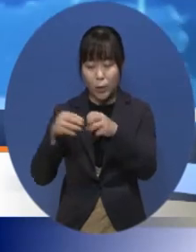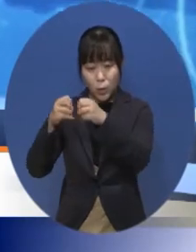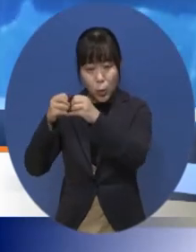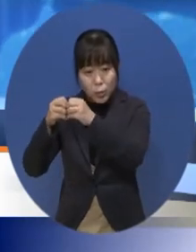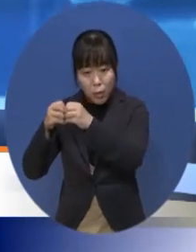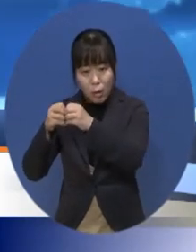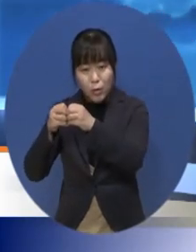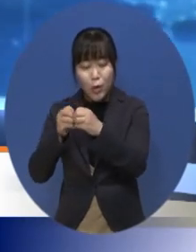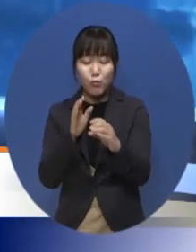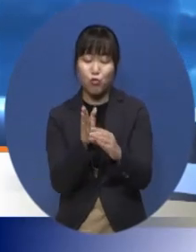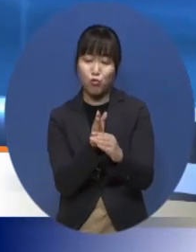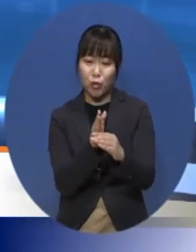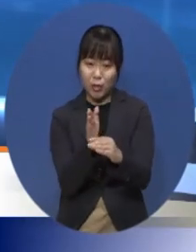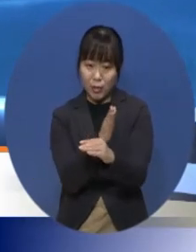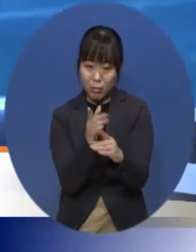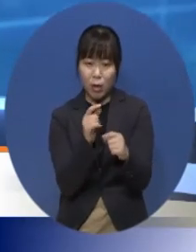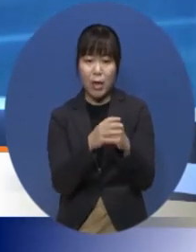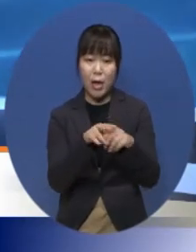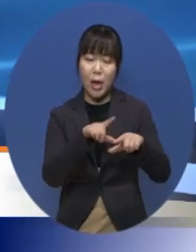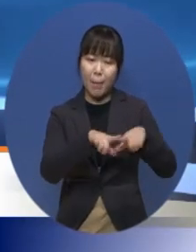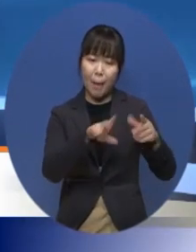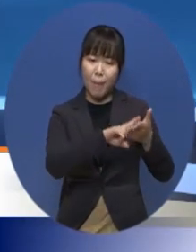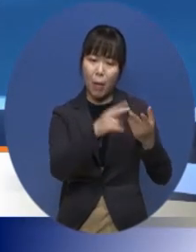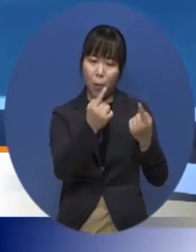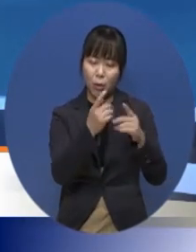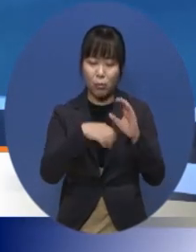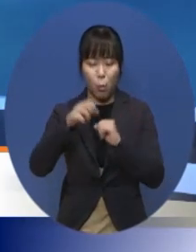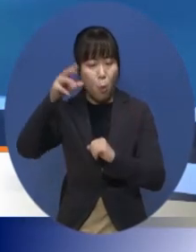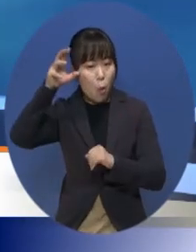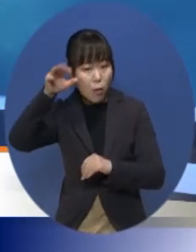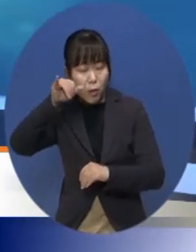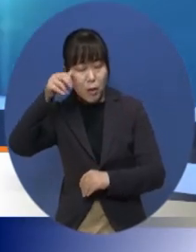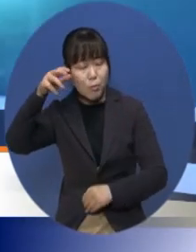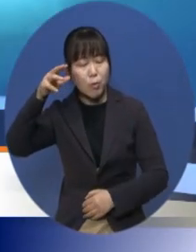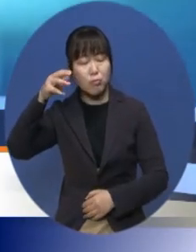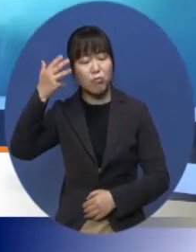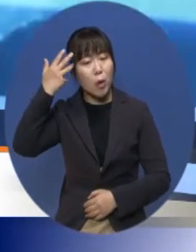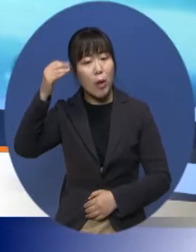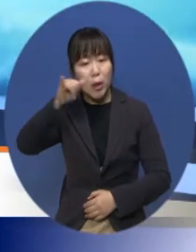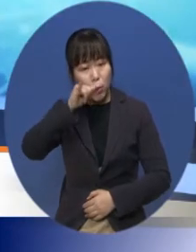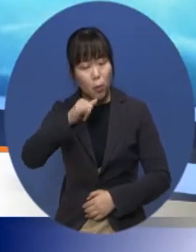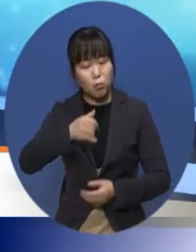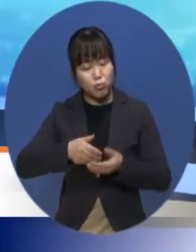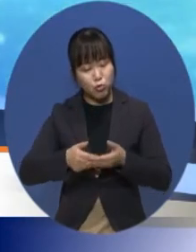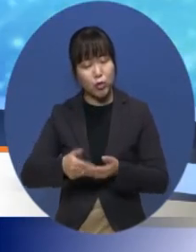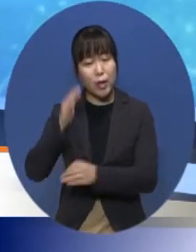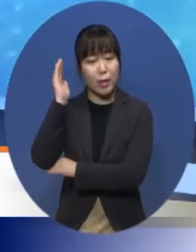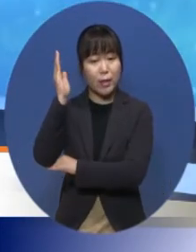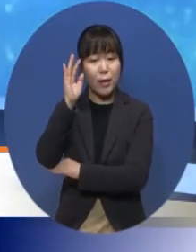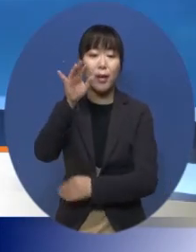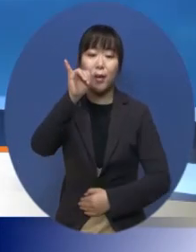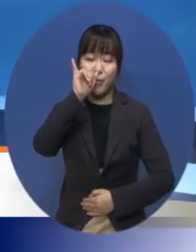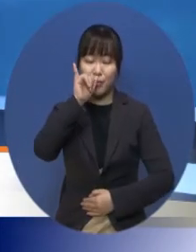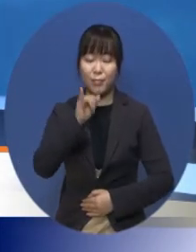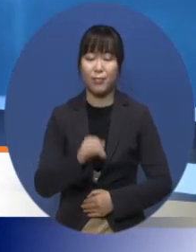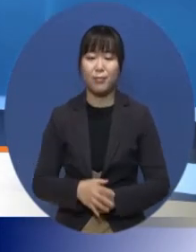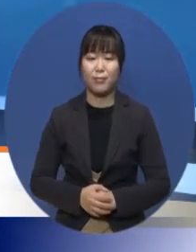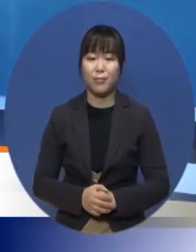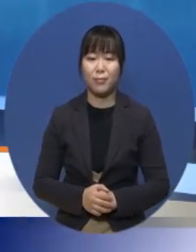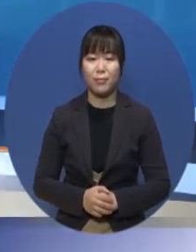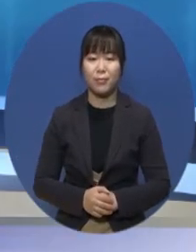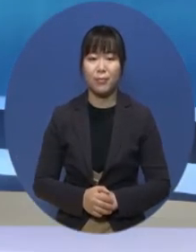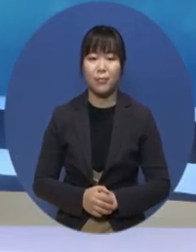형식으로 일반 만화보다 철학적이고 진지한 주제를 다루는 것이 특징인데요. 자세한 소식 이소영 기자가